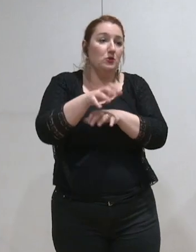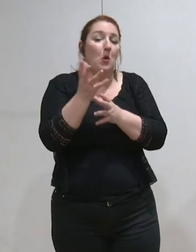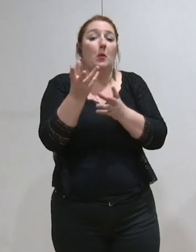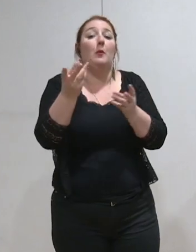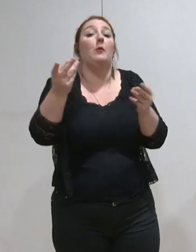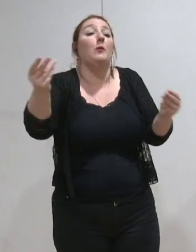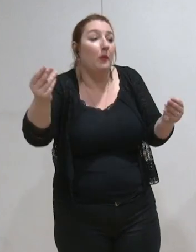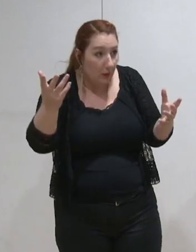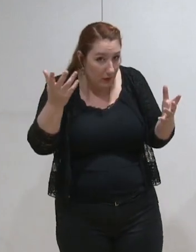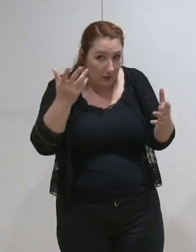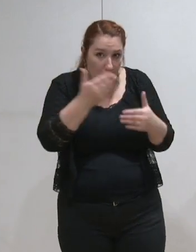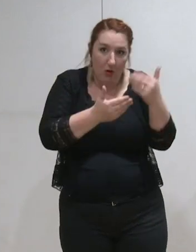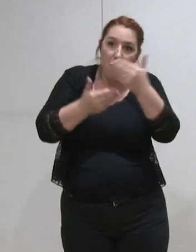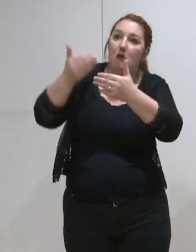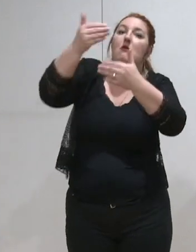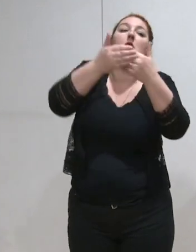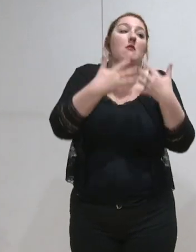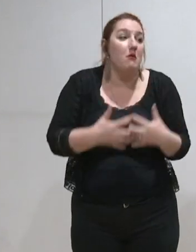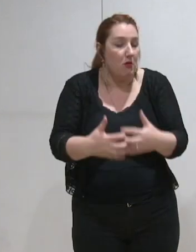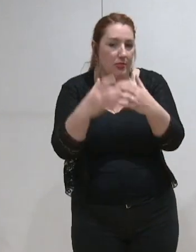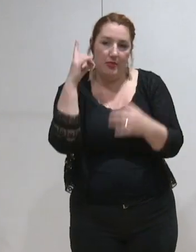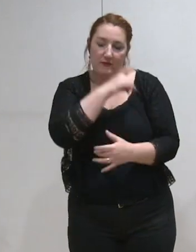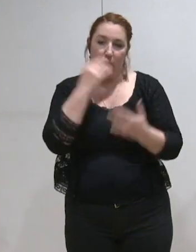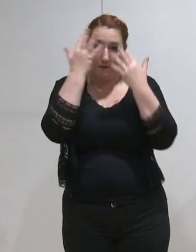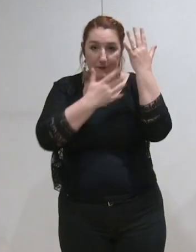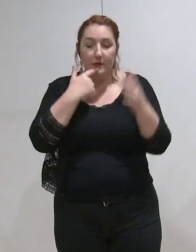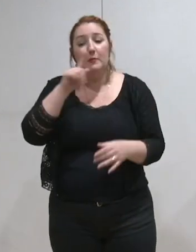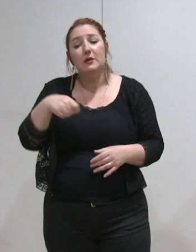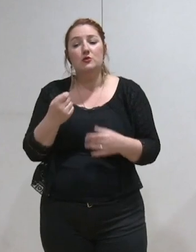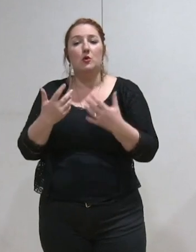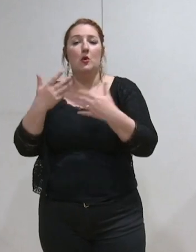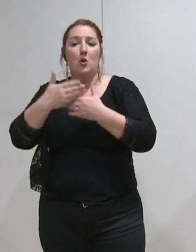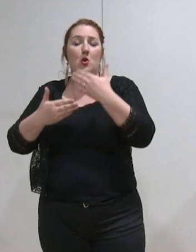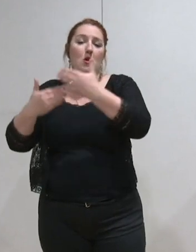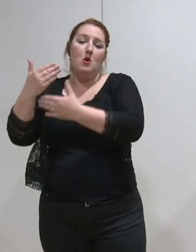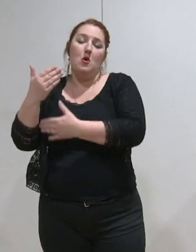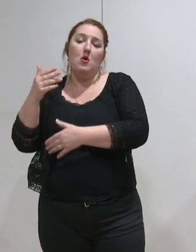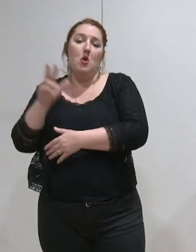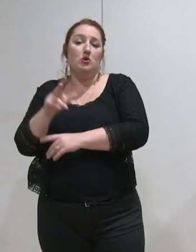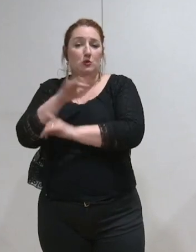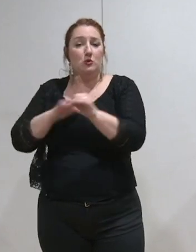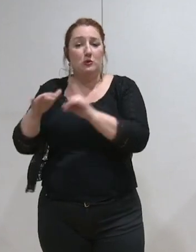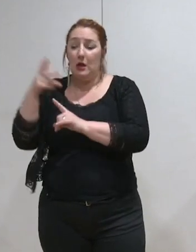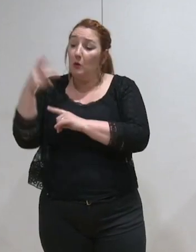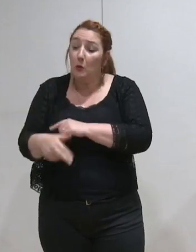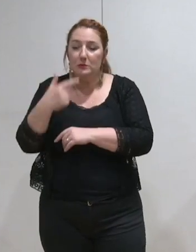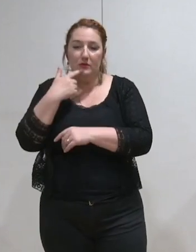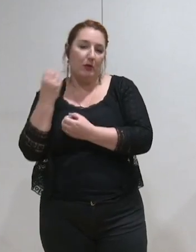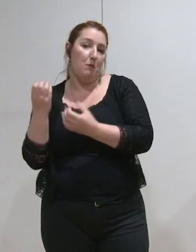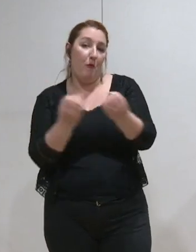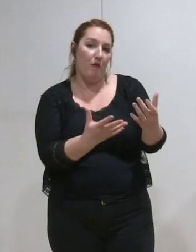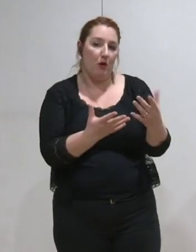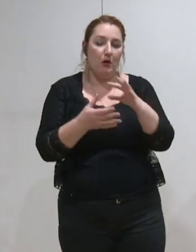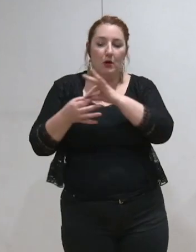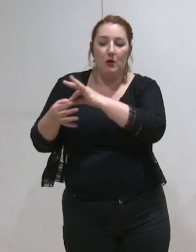production à la hauteur des enjeux tromoser la production de logement social c'est évidemment créer des difficultés aggravé dans la transition